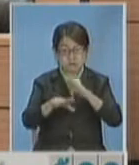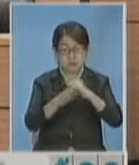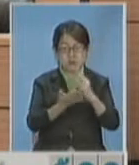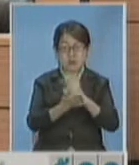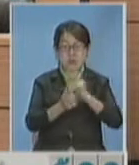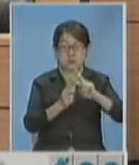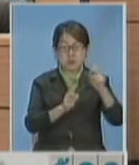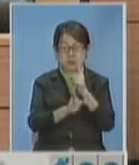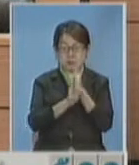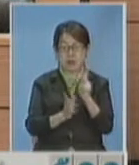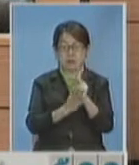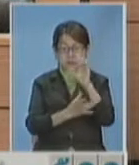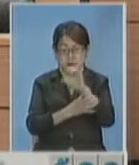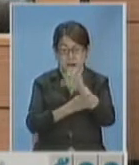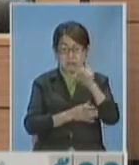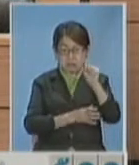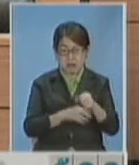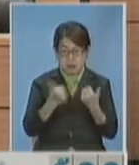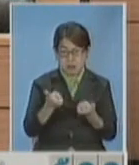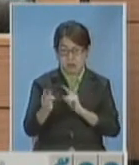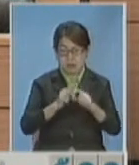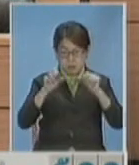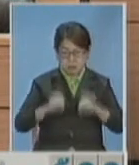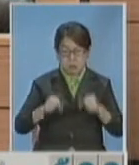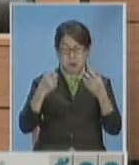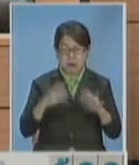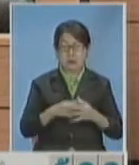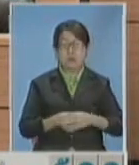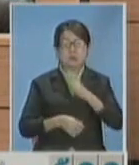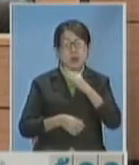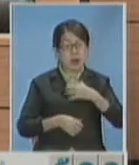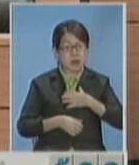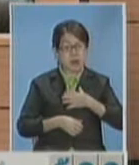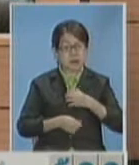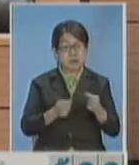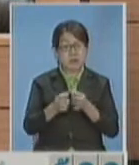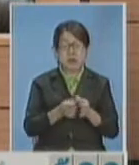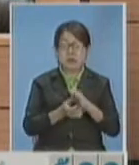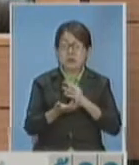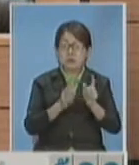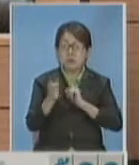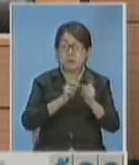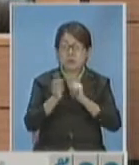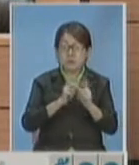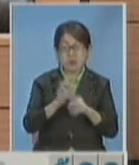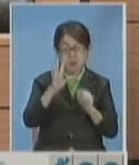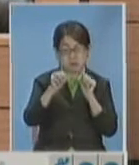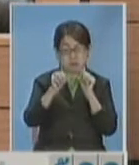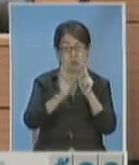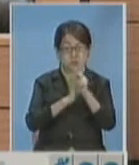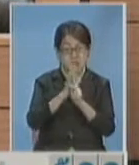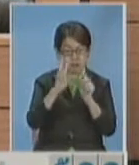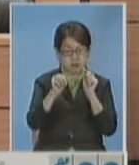ข้อบังคับอยู่ตะกี้เราตกลงกันว่าถ้าจะพูดในวาระ3ถ้าจะพูดในมาตรา